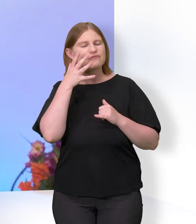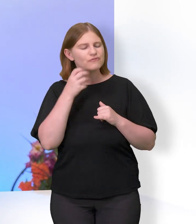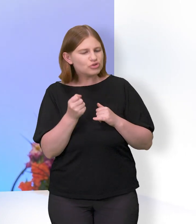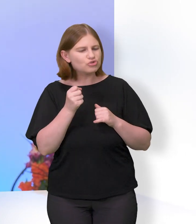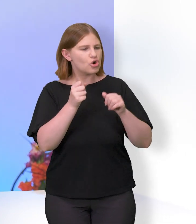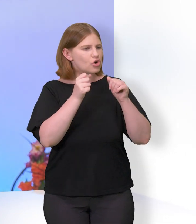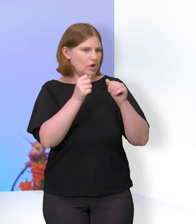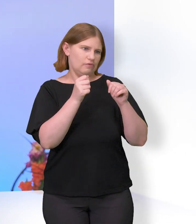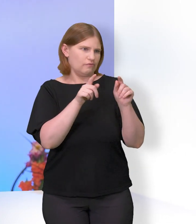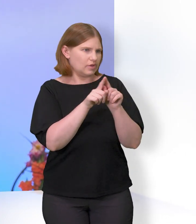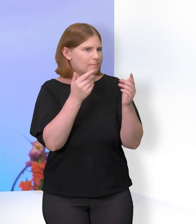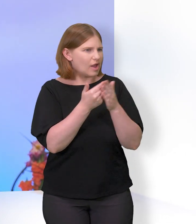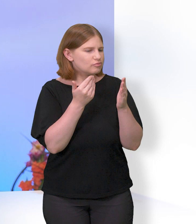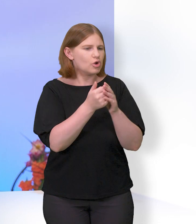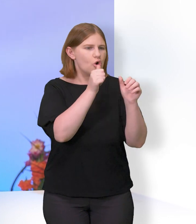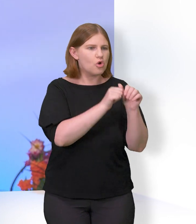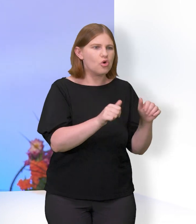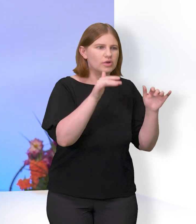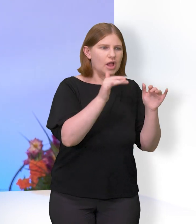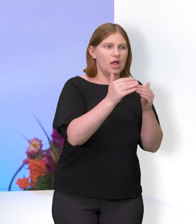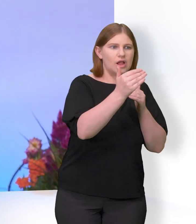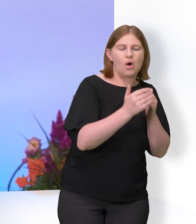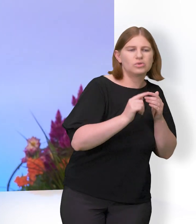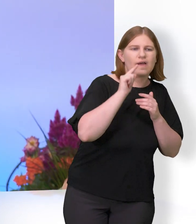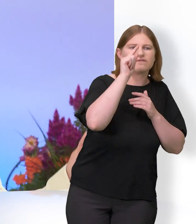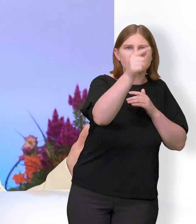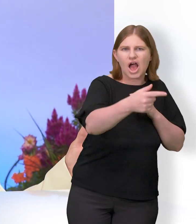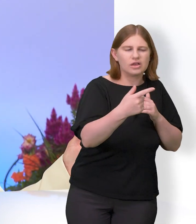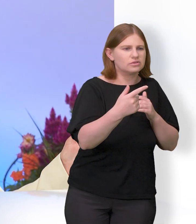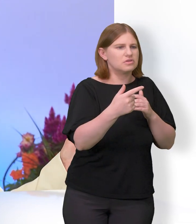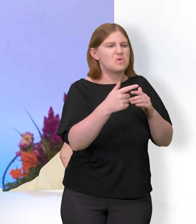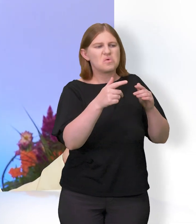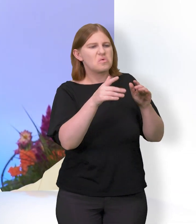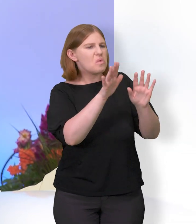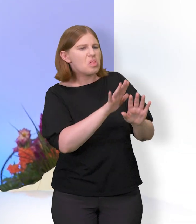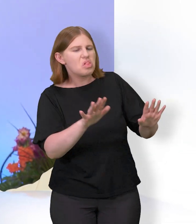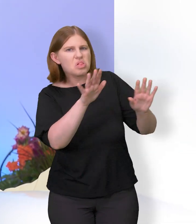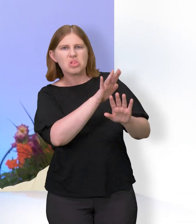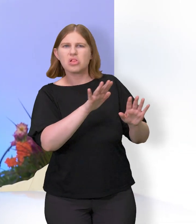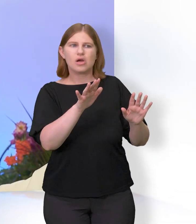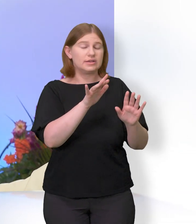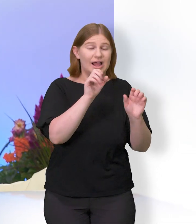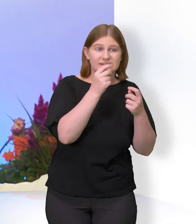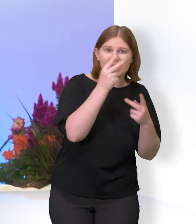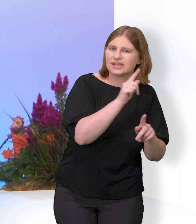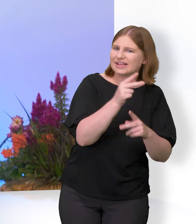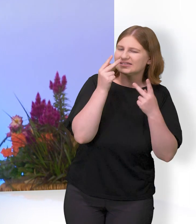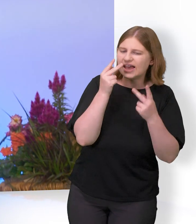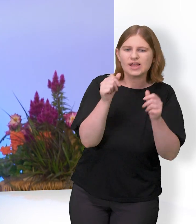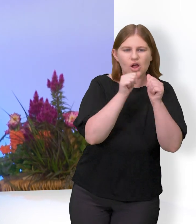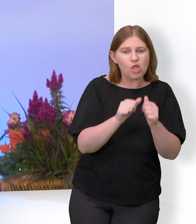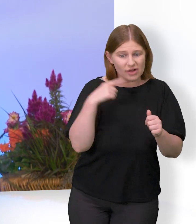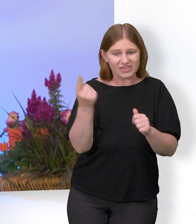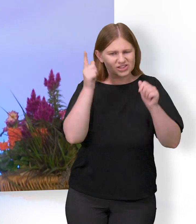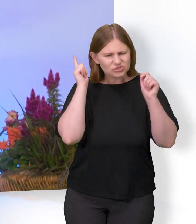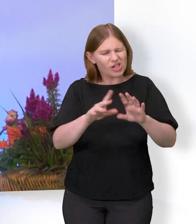staunen. Das Nahe, das Ferne, das Große, das Sichtbare und das